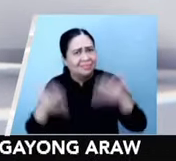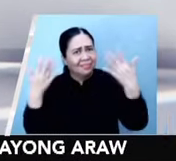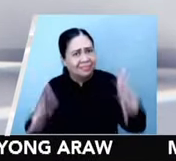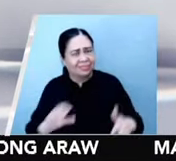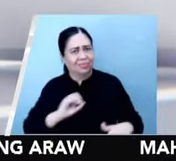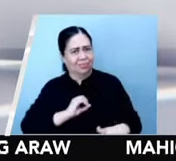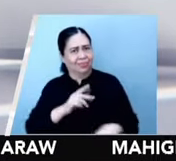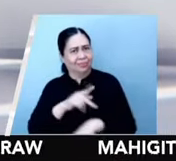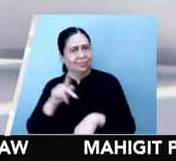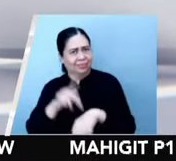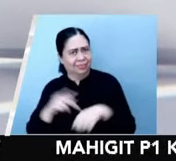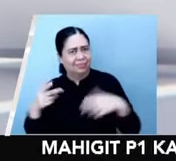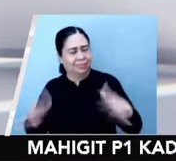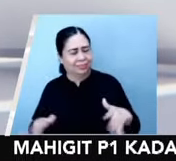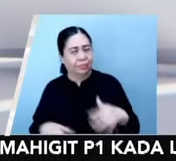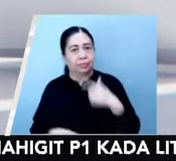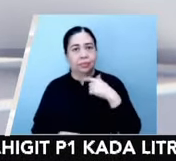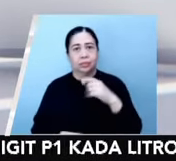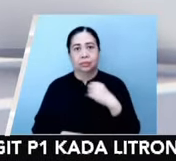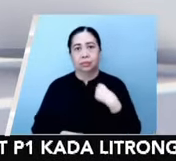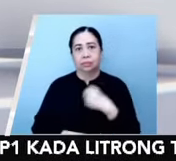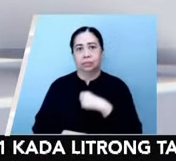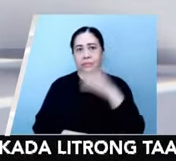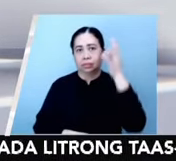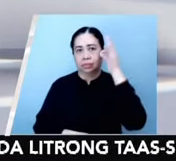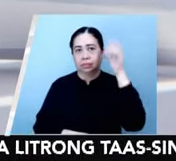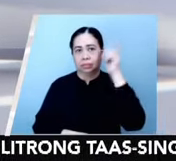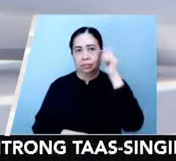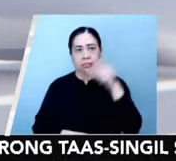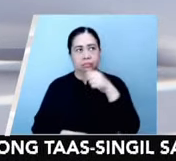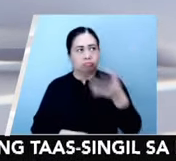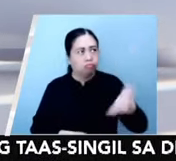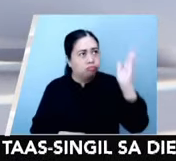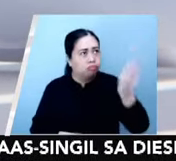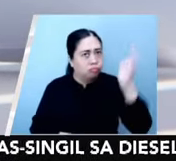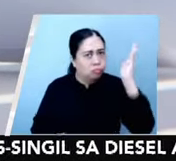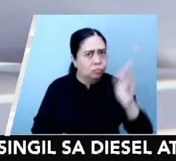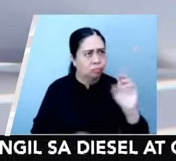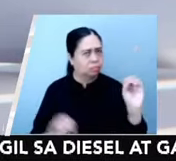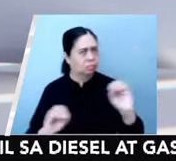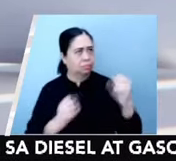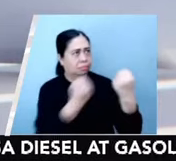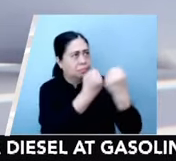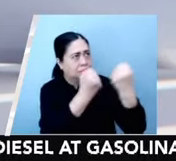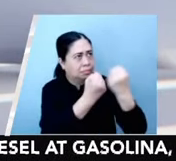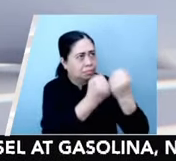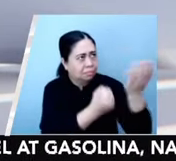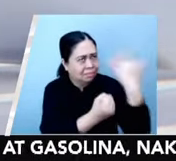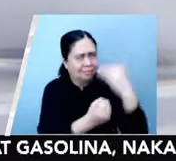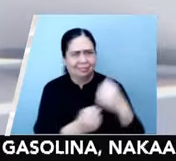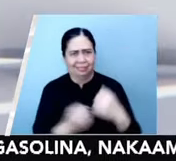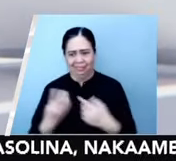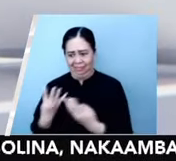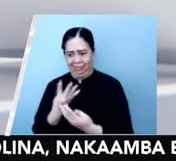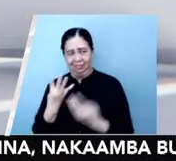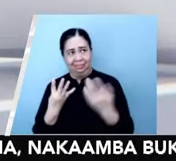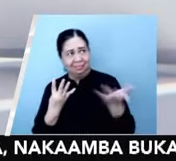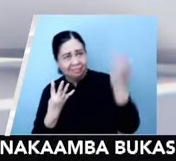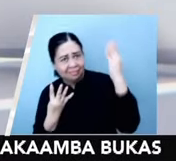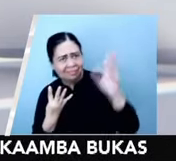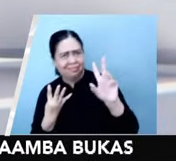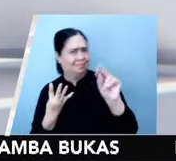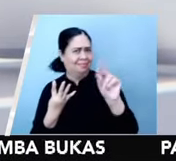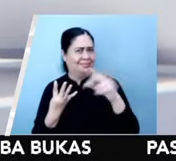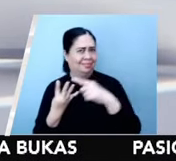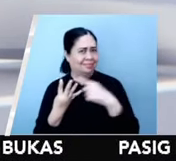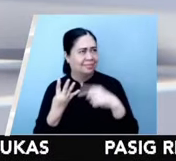Francis Tolentino, hindi inuudyok ang China sa pagsasagawa ng maritime cooperative activity ng apat na bansa. Sa halip, layo nitong ipaintindi sa